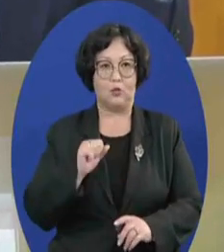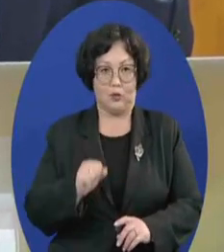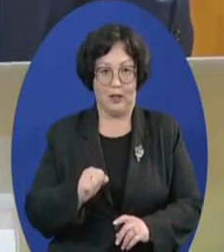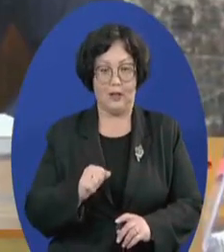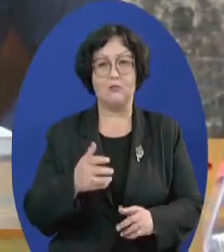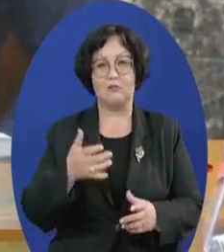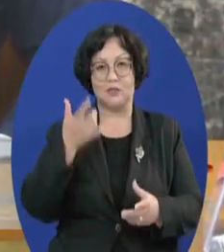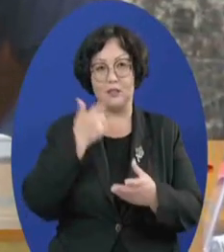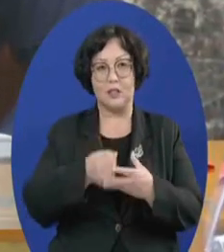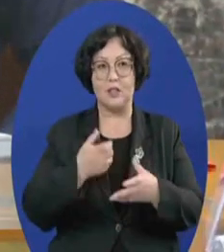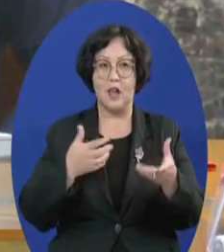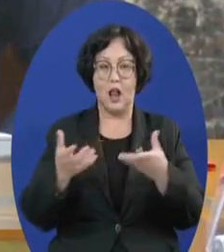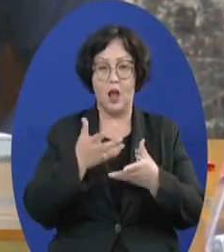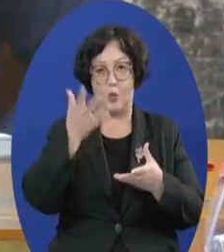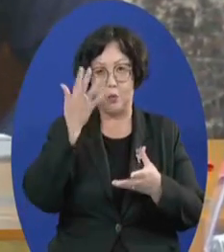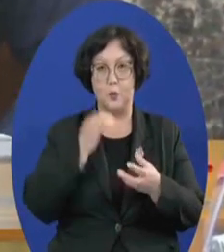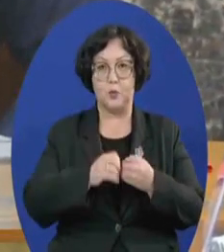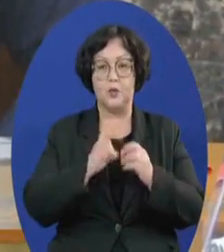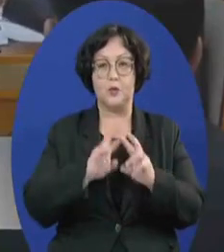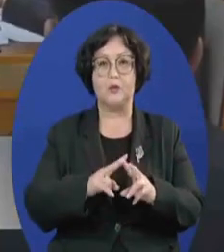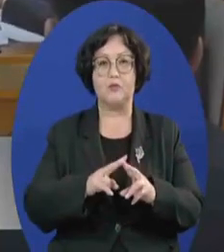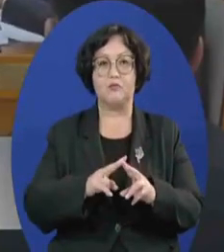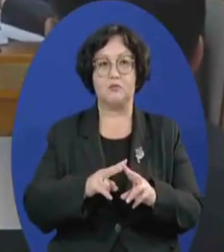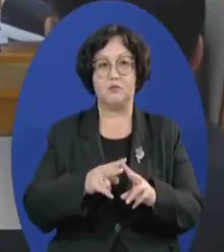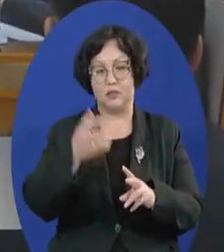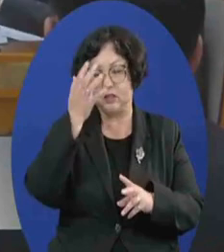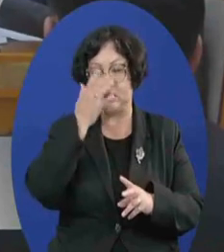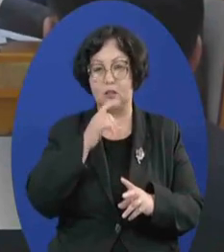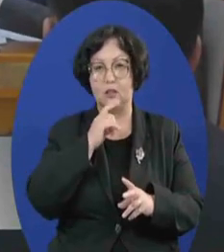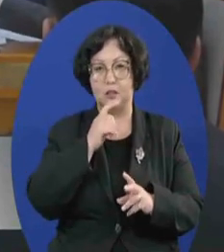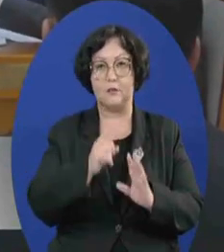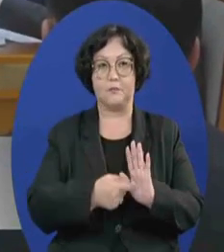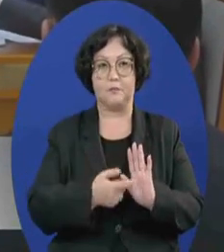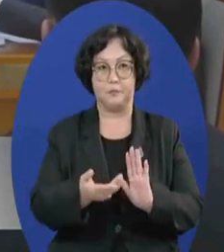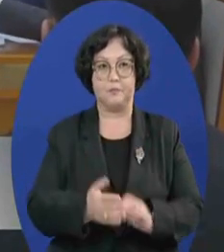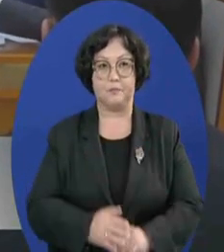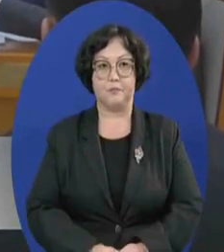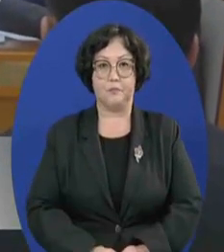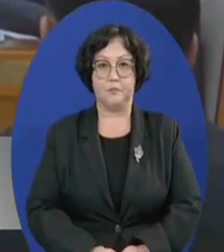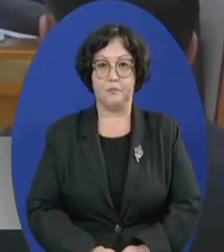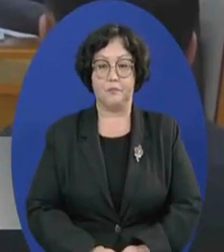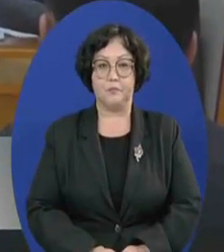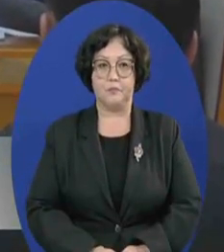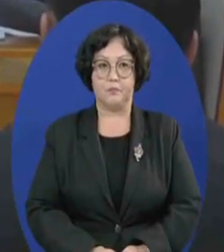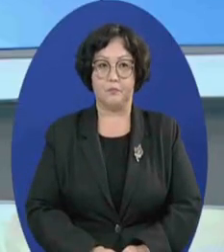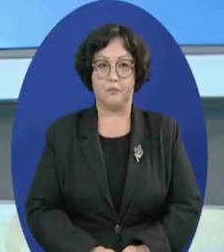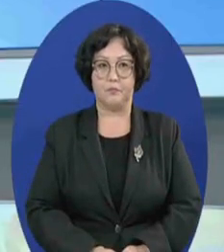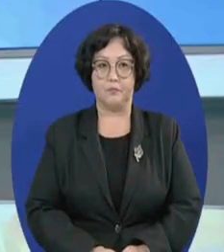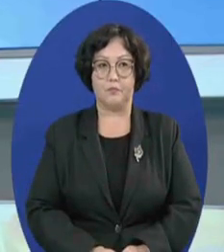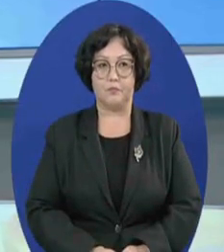хоёр талын яриа хэлцээг ойрын үед үргэлжлүүлнэ гэдгийг засгийн газрын ажлын хэсгийн мэдэгдээд байна.